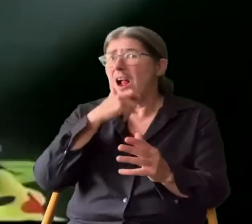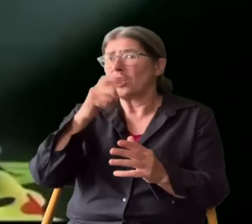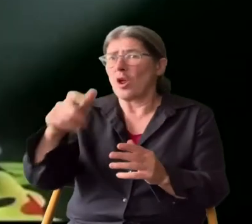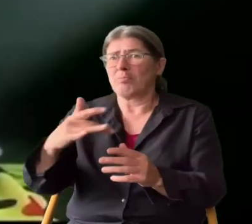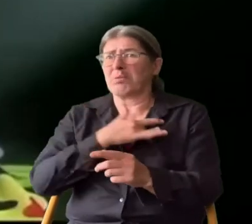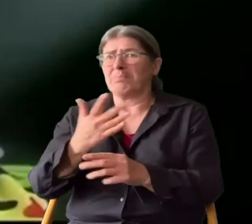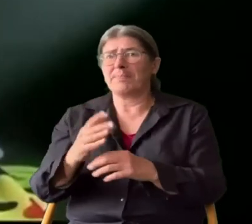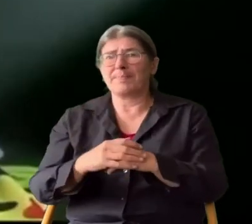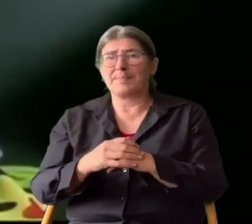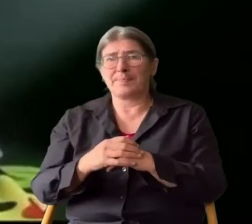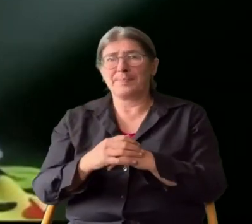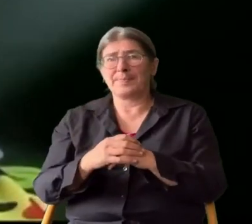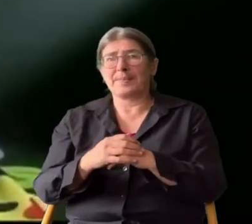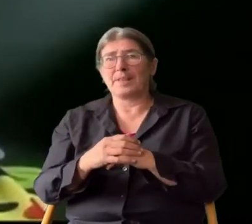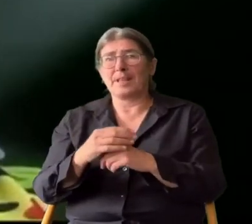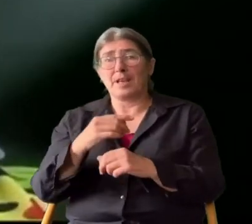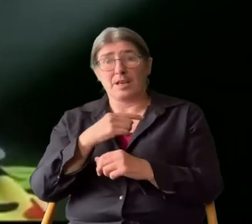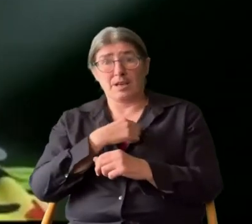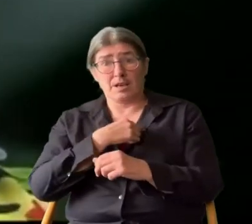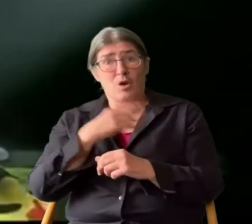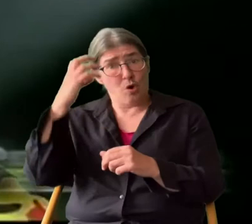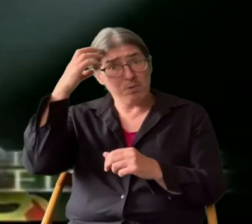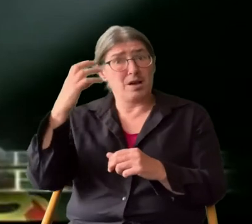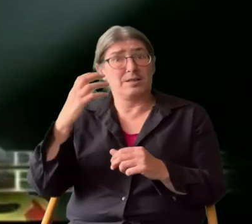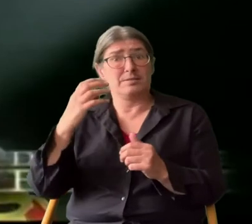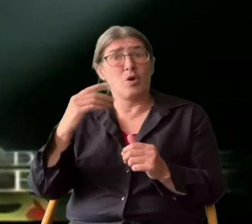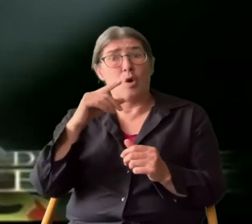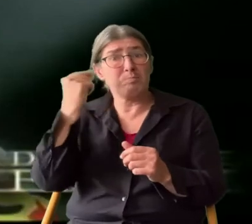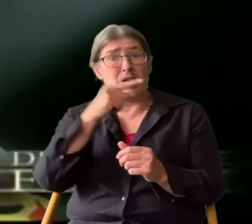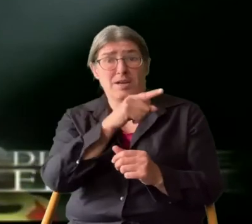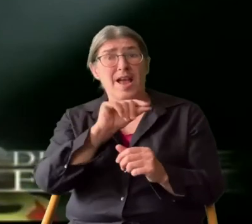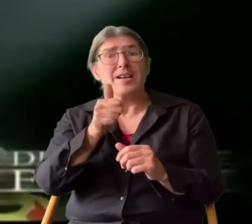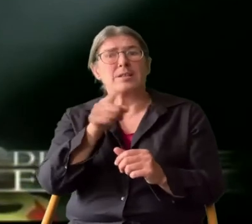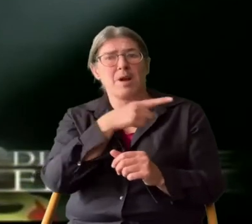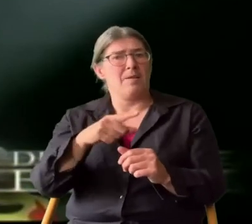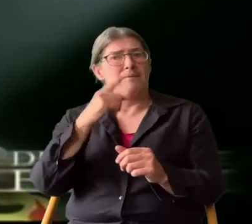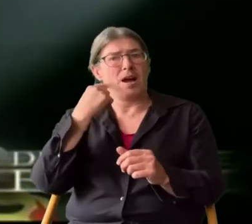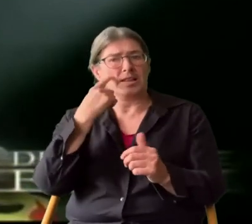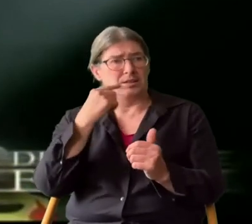Ich habe da meinen Großvater das erste Mal weinen sehen. So bitter.